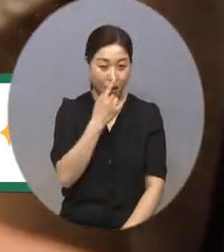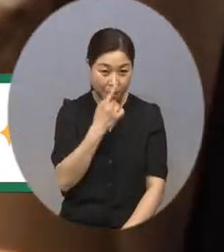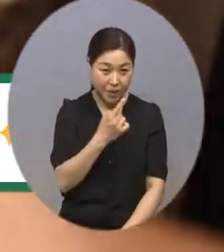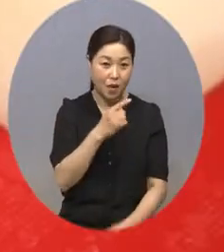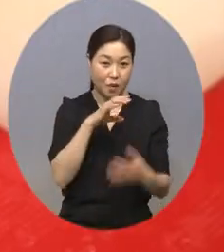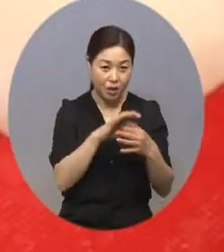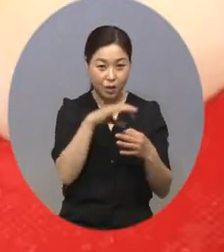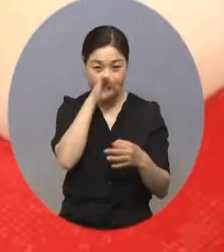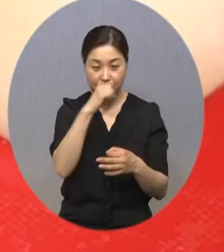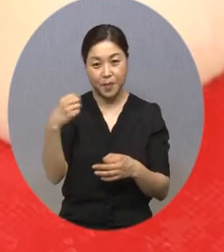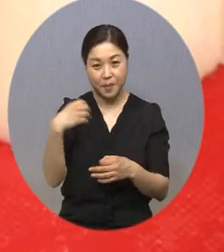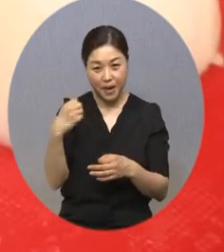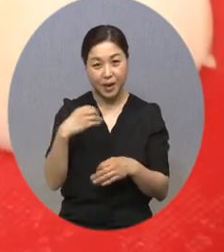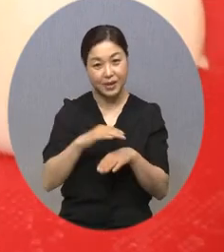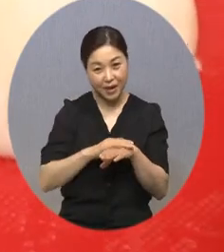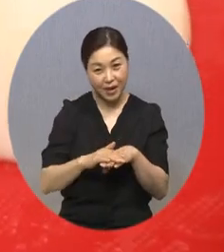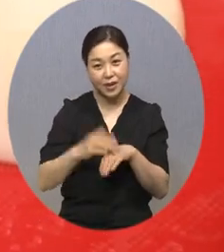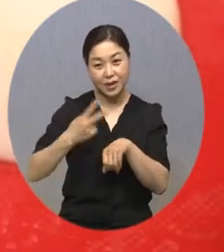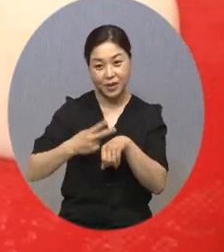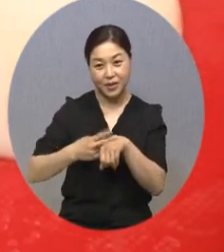too 예